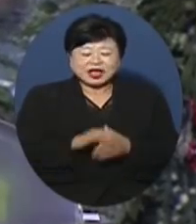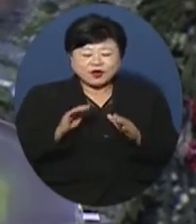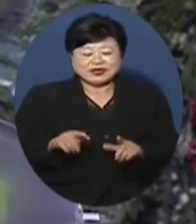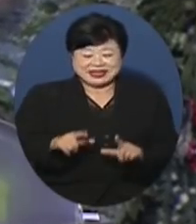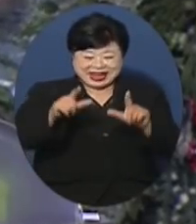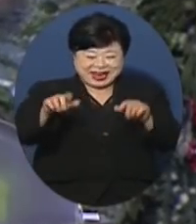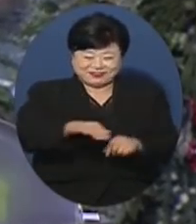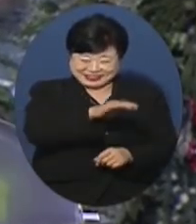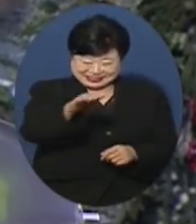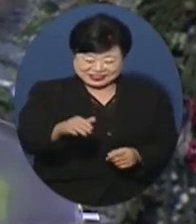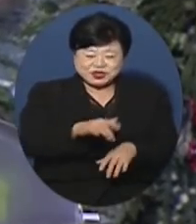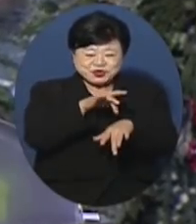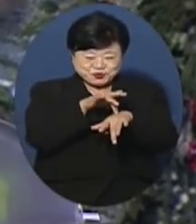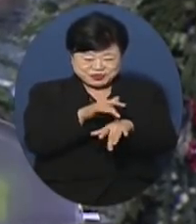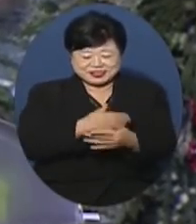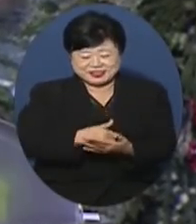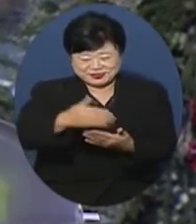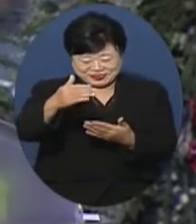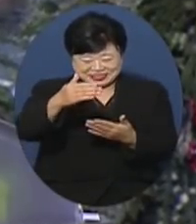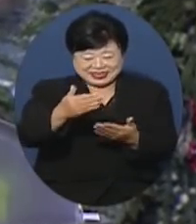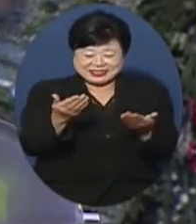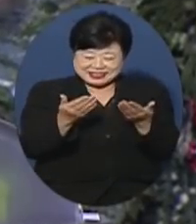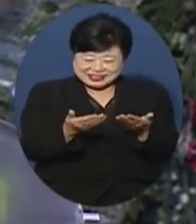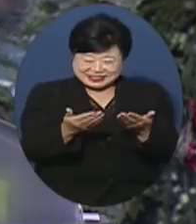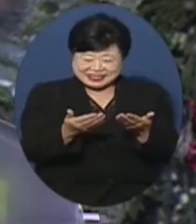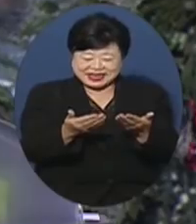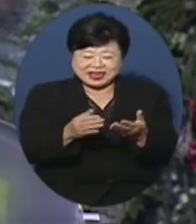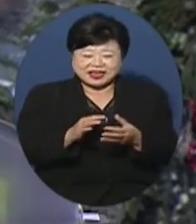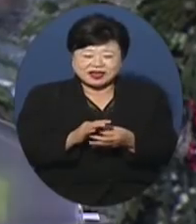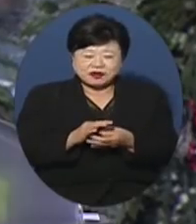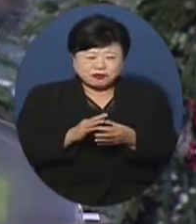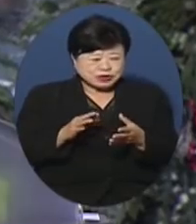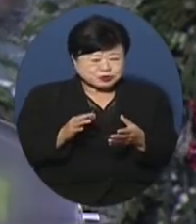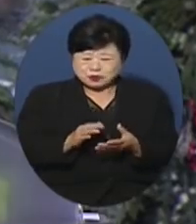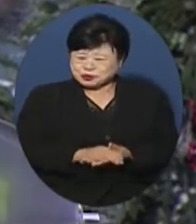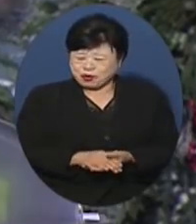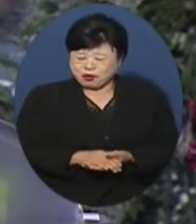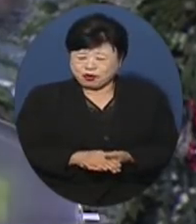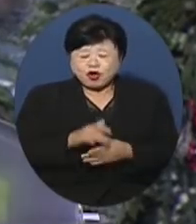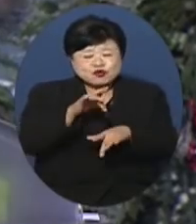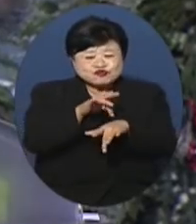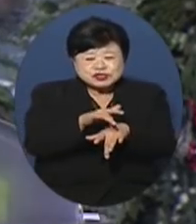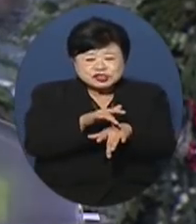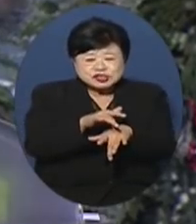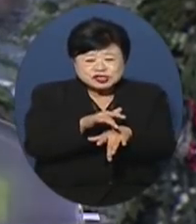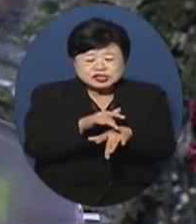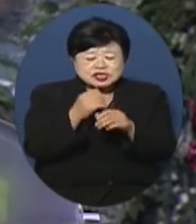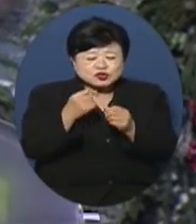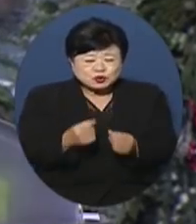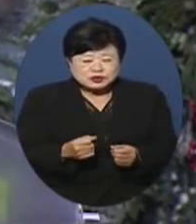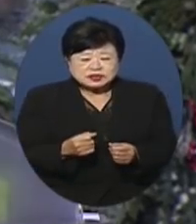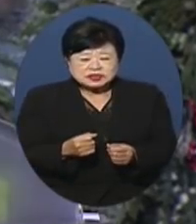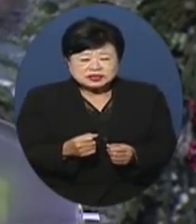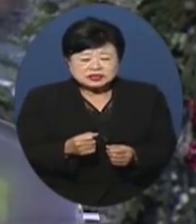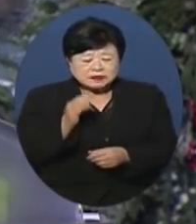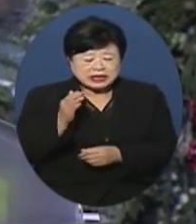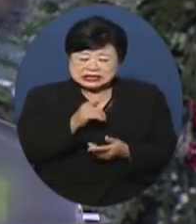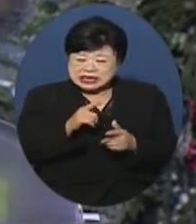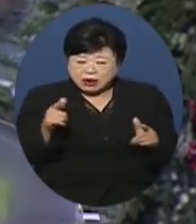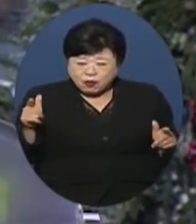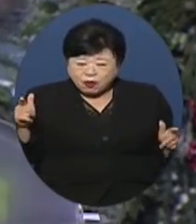오늘날 우리는 귀신을 쫓아내는 일에 무관심합니다. 귀신의 존재를 이야기하지